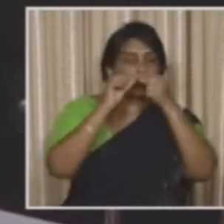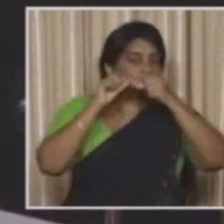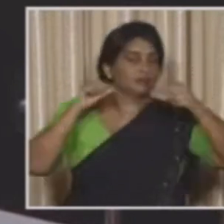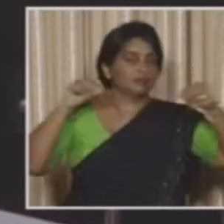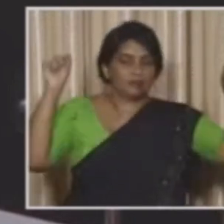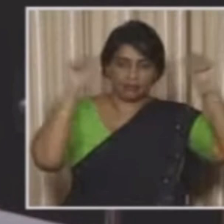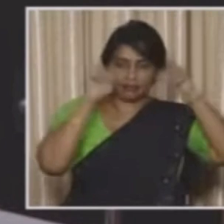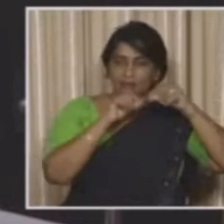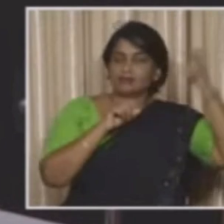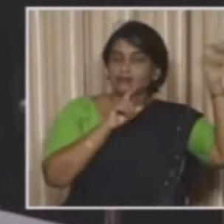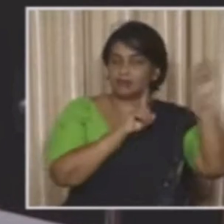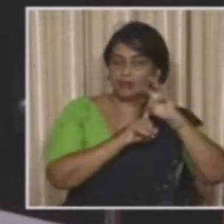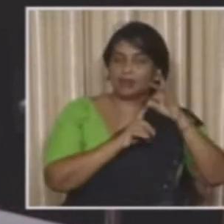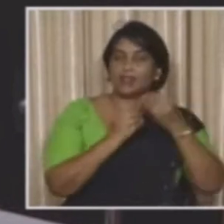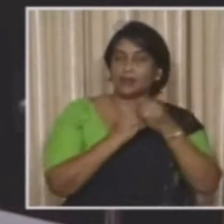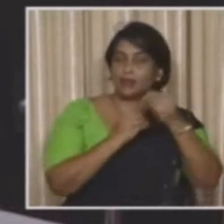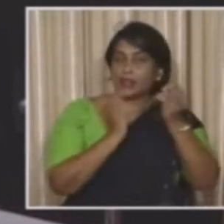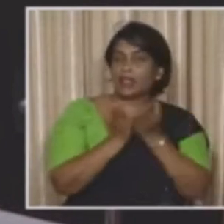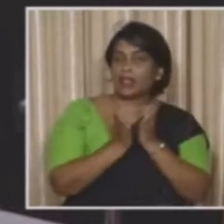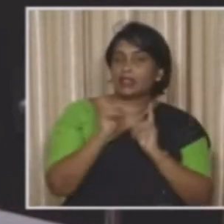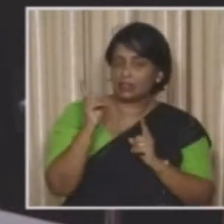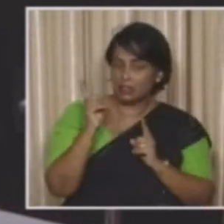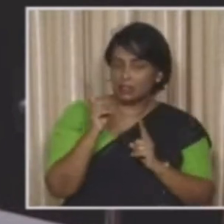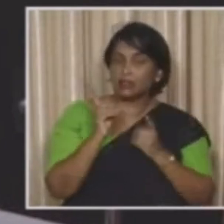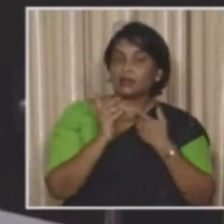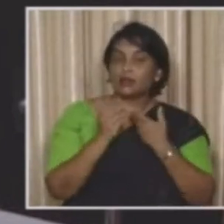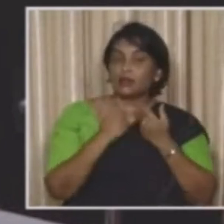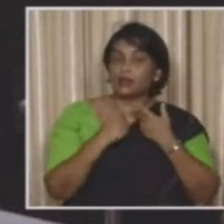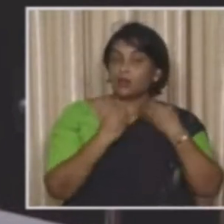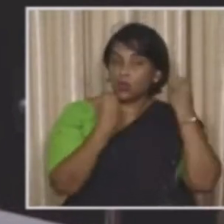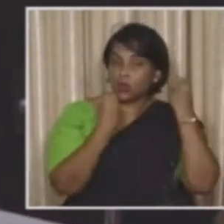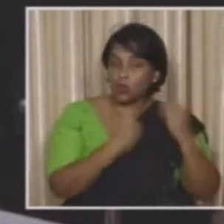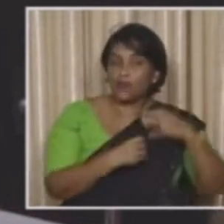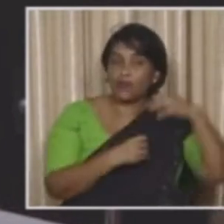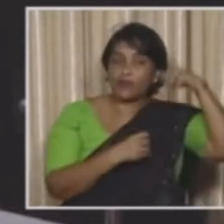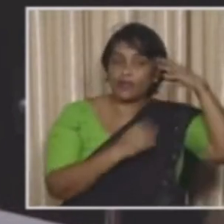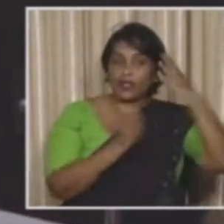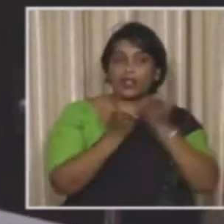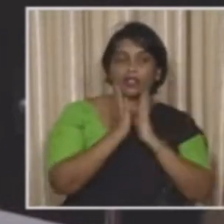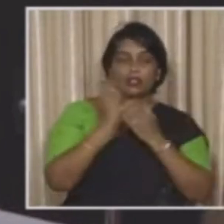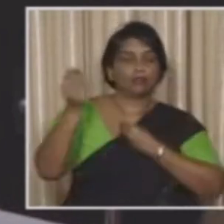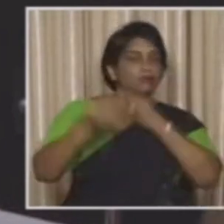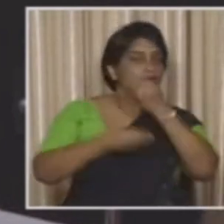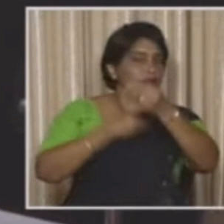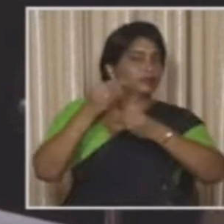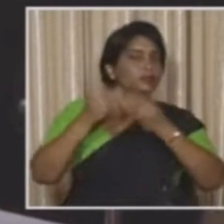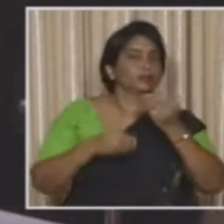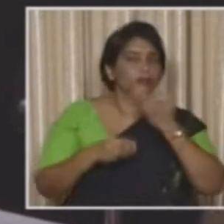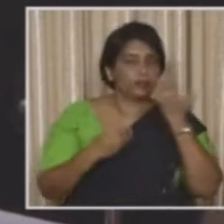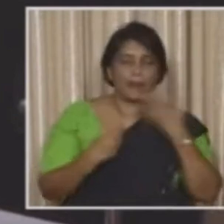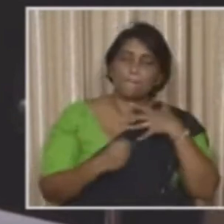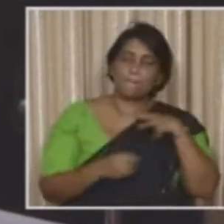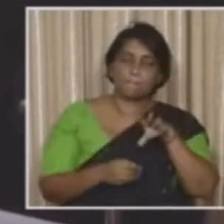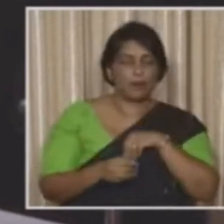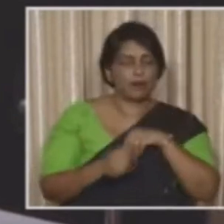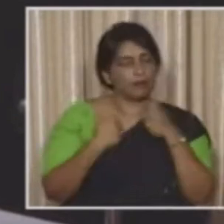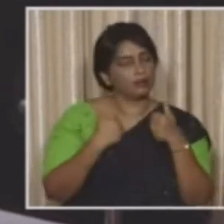හරහා. ඒ නිසා අපිට ආසන්නම ඉන්දියාව, ඒ නිසා අපිට අත්‍යවශ්‍ය විදුලිය අපිට ඉන්දියාවත් එක්ක ගනුදෙනුවක් කළ යුතුව තිබෙනවා. ඒක අපි පිළිගත